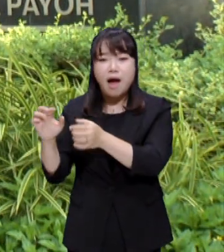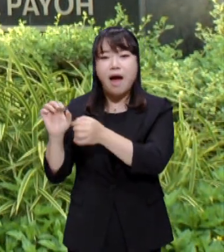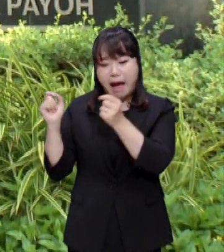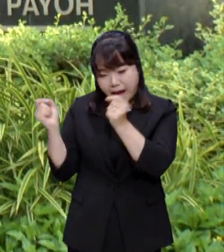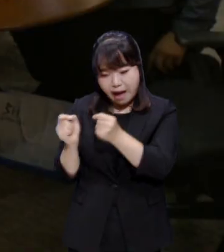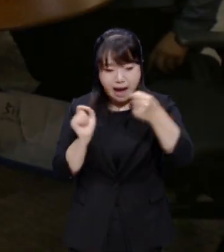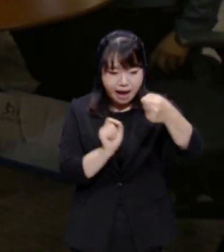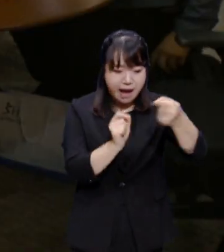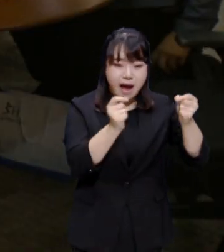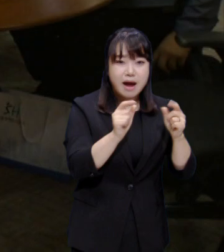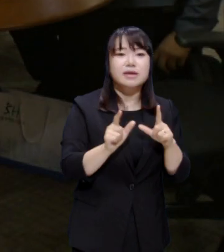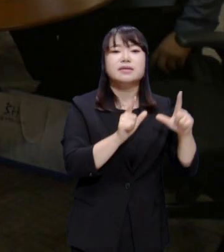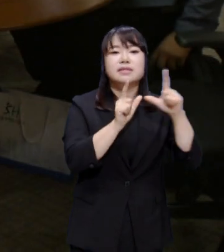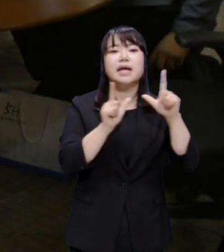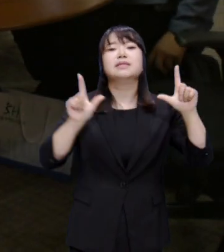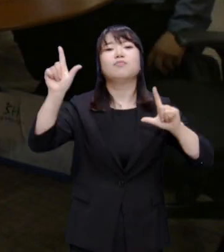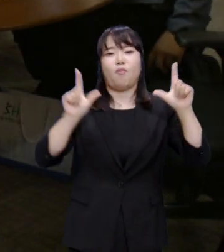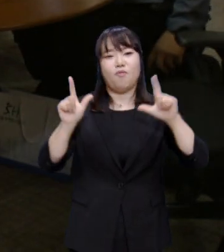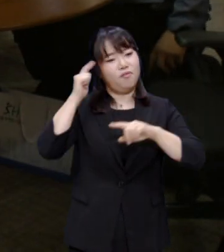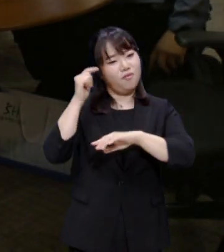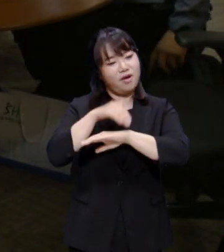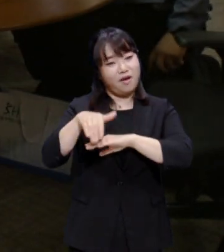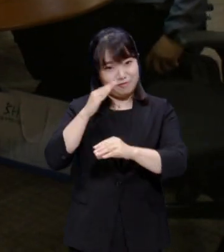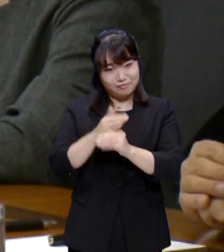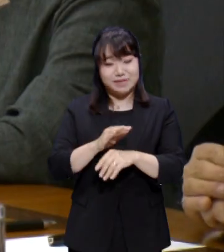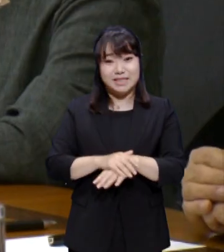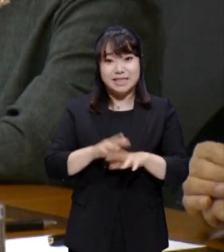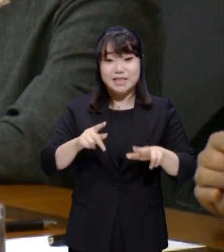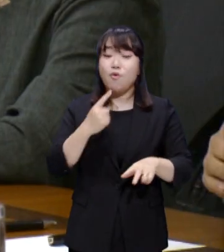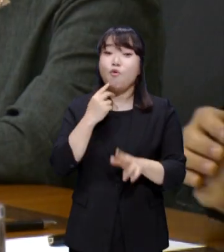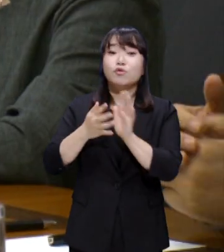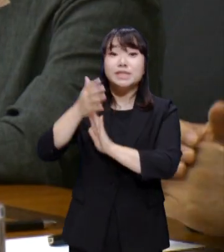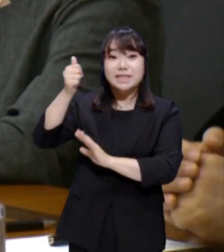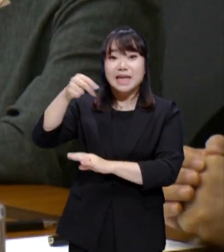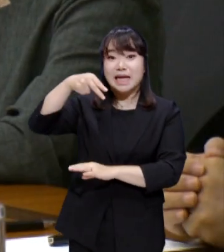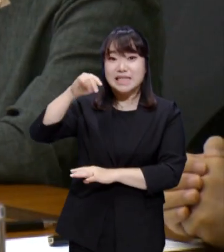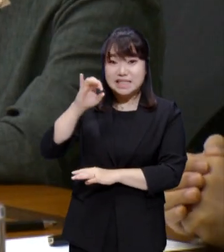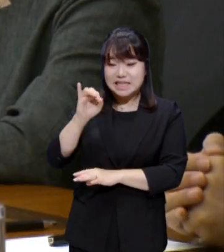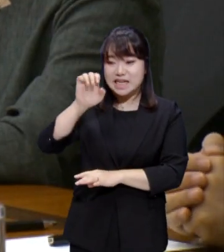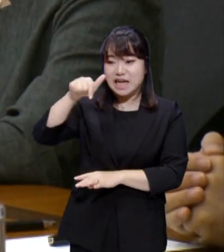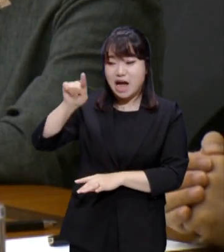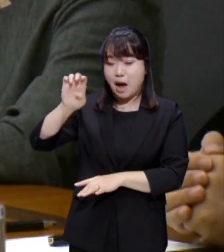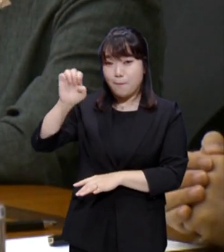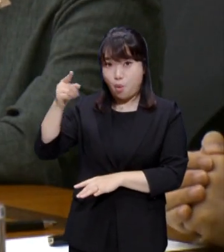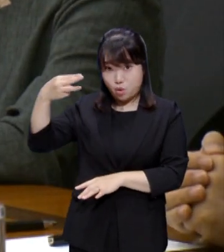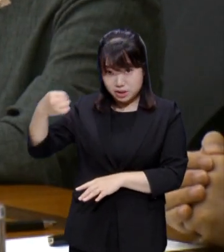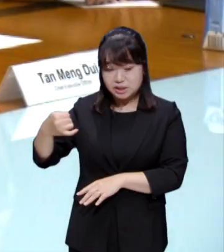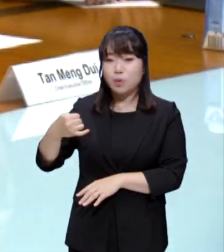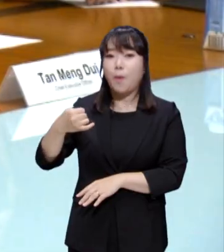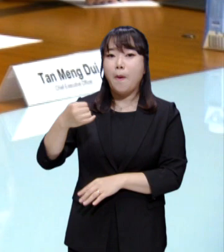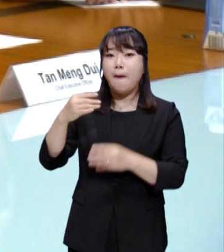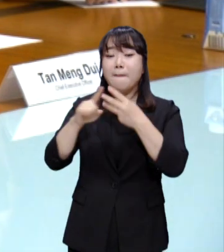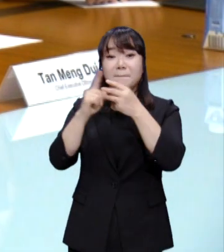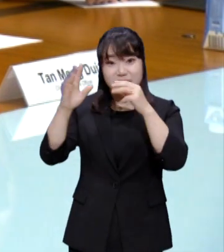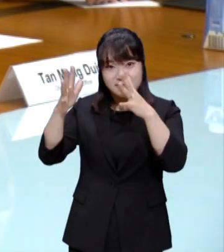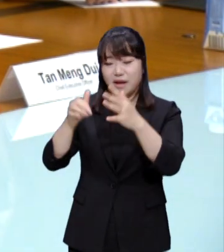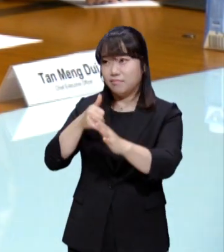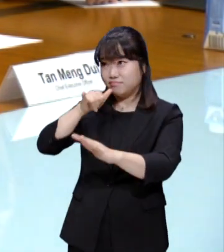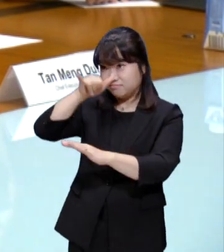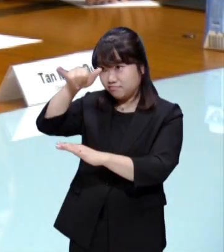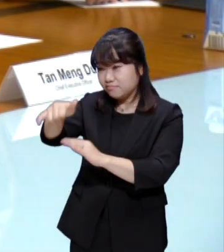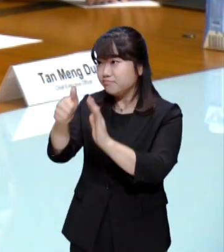오세훈 서울시장은 현재 민선 8기 첫 해외 출장으로 싱가포르와 베트남 등을 방문하고 있습니다.